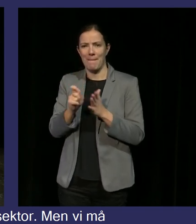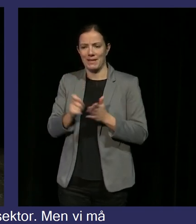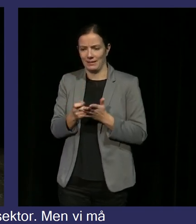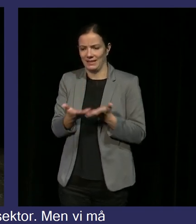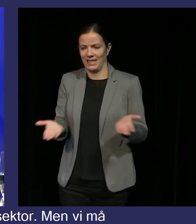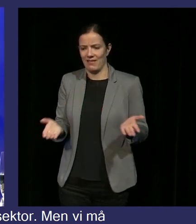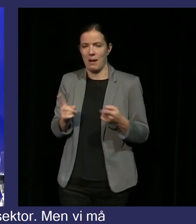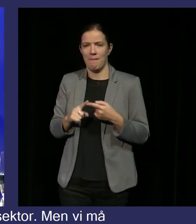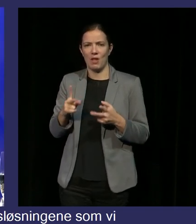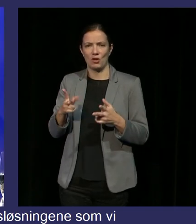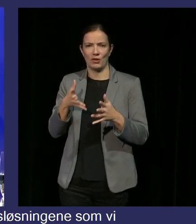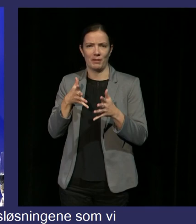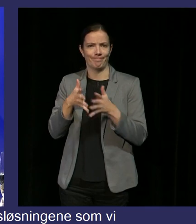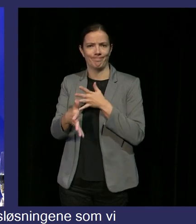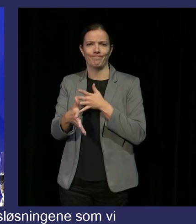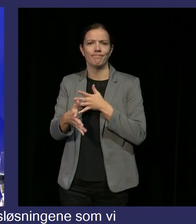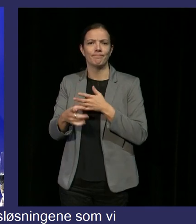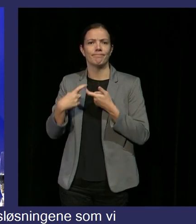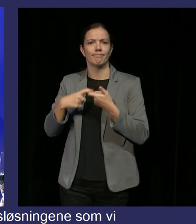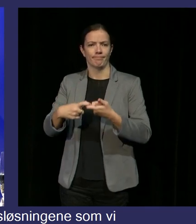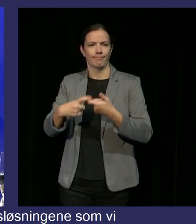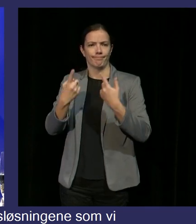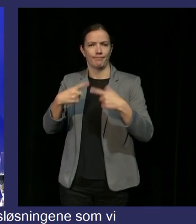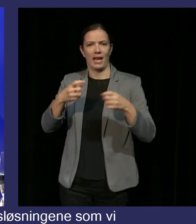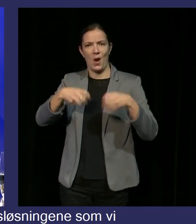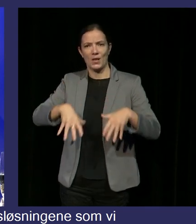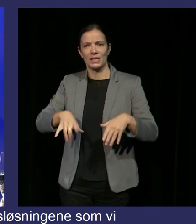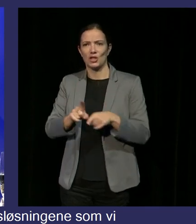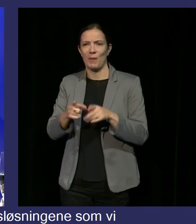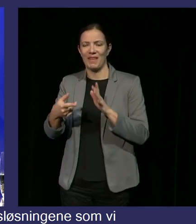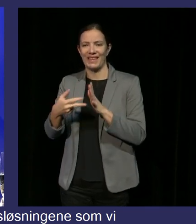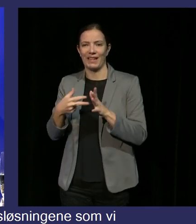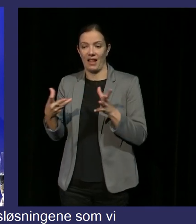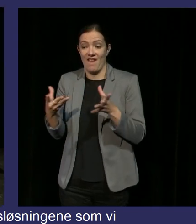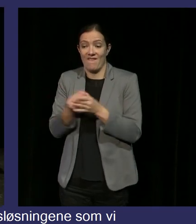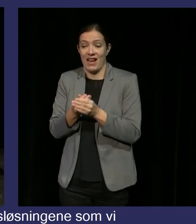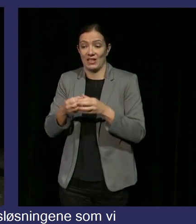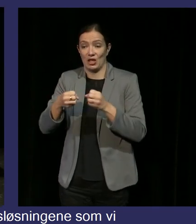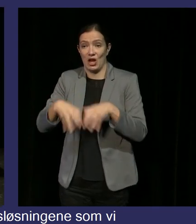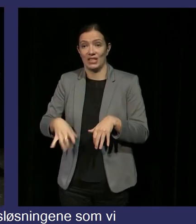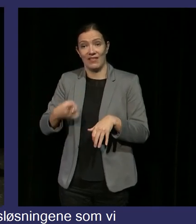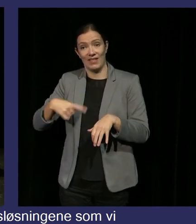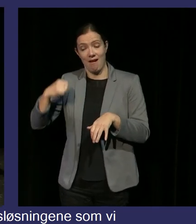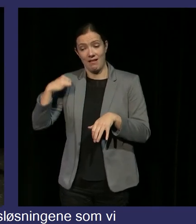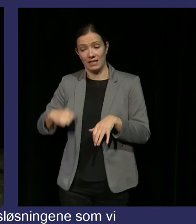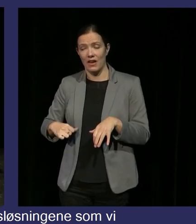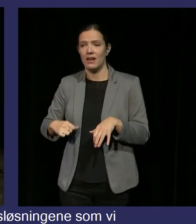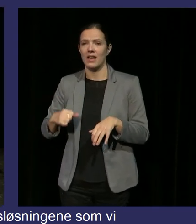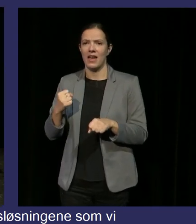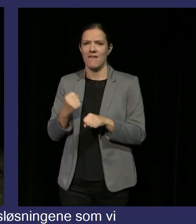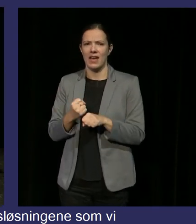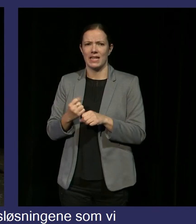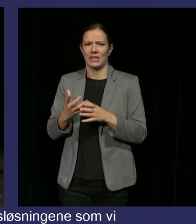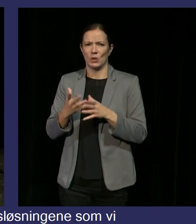også som utførende i de løsningene. Vi har jo de digitale fellesløsningene som vi har ansvar for. Ganske